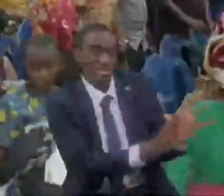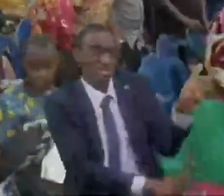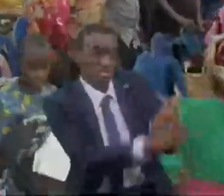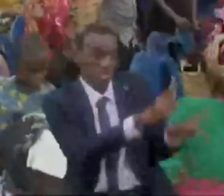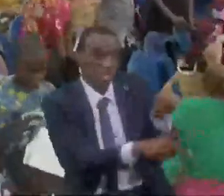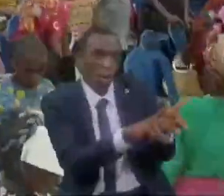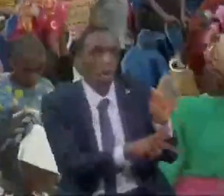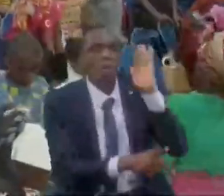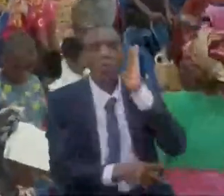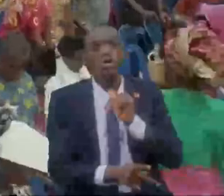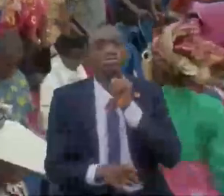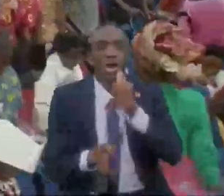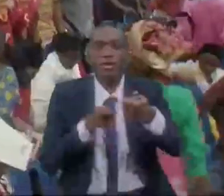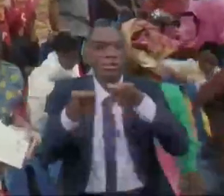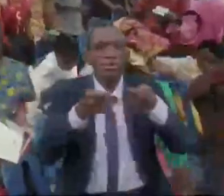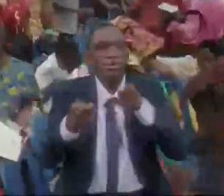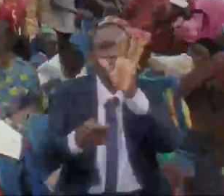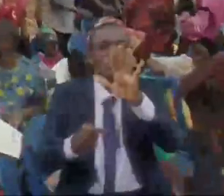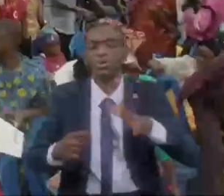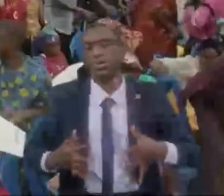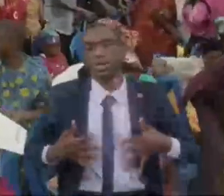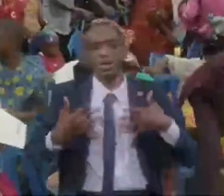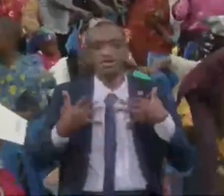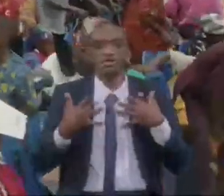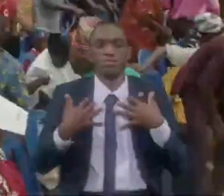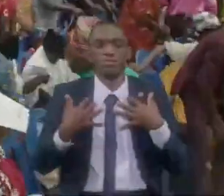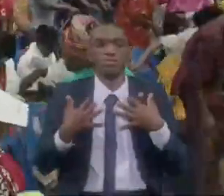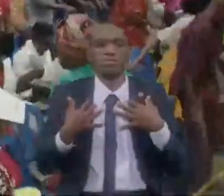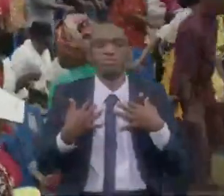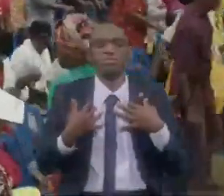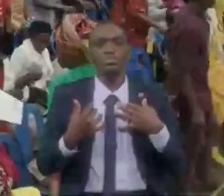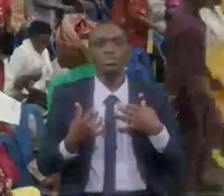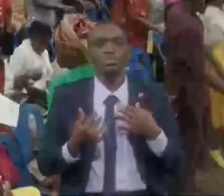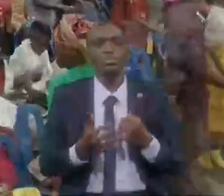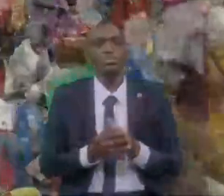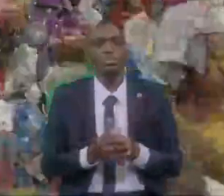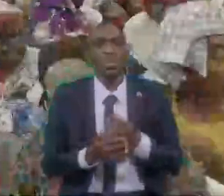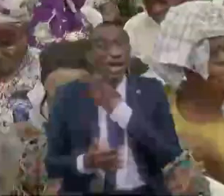pas le dernier mot dans ta vie.